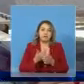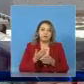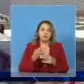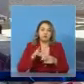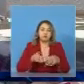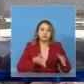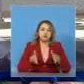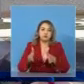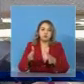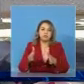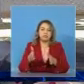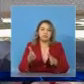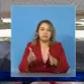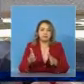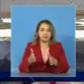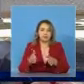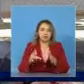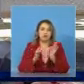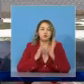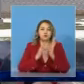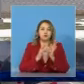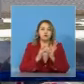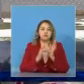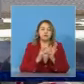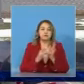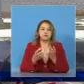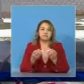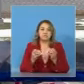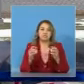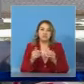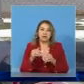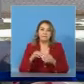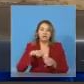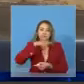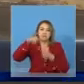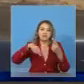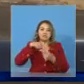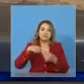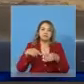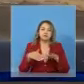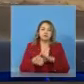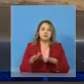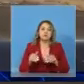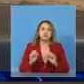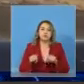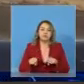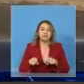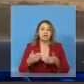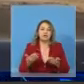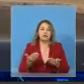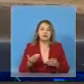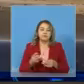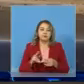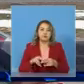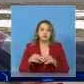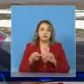жол бойындағы туризм немесе шағын орта бизнес дамытуға біздің кәсіпкерлер мүмкіндік алады. Енді